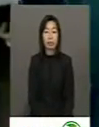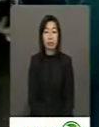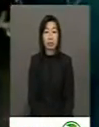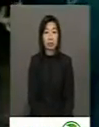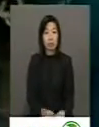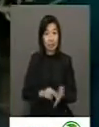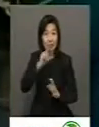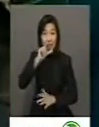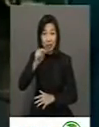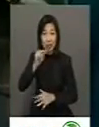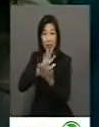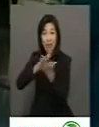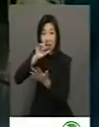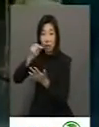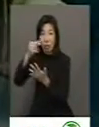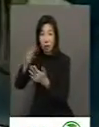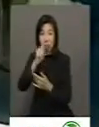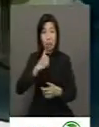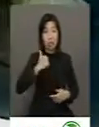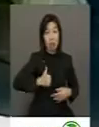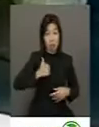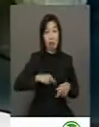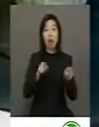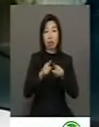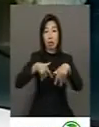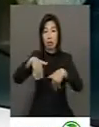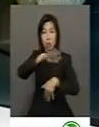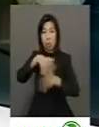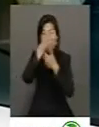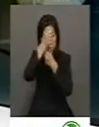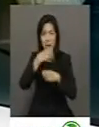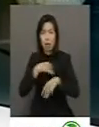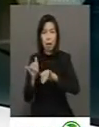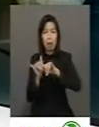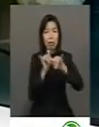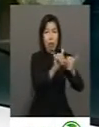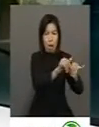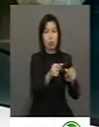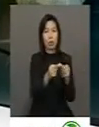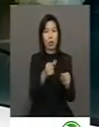ไม่ใช่แค่นิวซีแลนด์นะคะแต่ที่ประเทศแคนาดาก็ดูเหมือนจะมีพลเมืองอเมริกันสนใจเข้ามาสมัครไม่น้อยเหมือนกันค่ะ